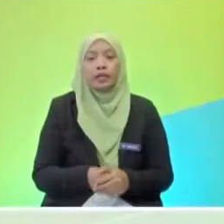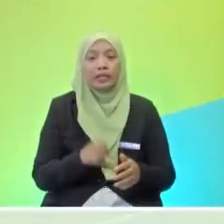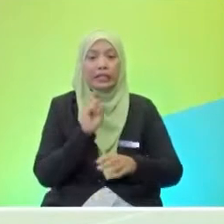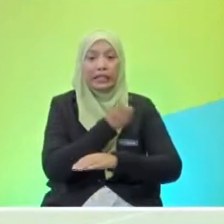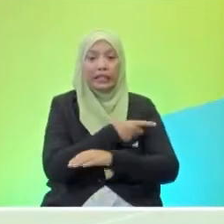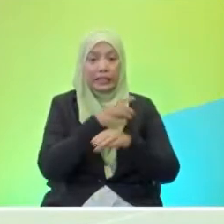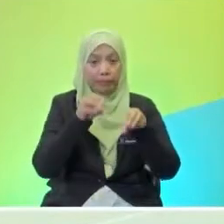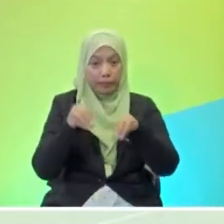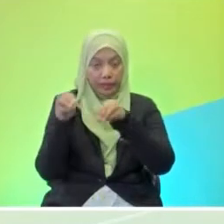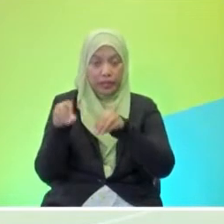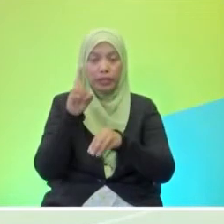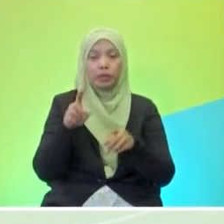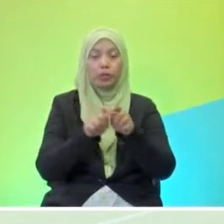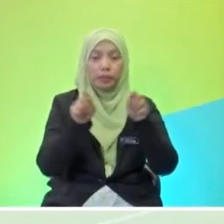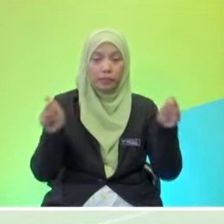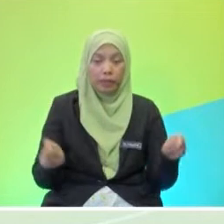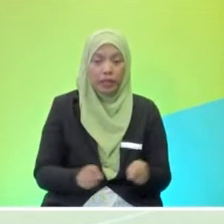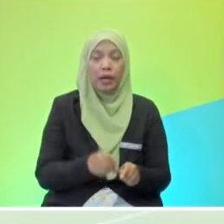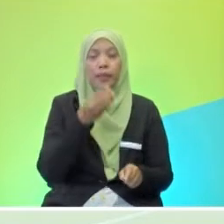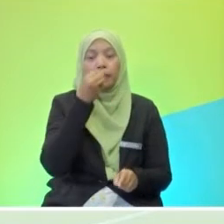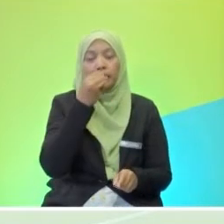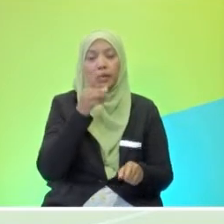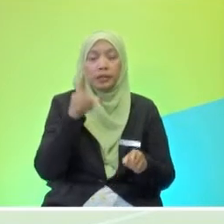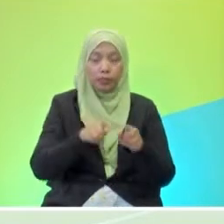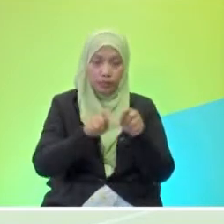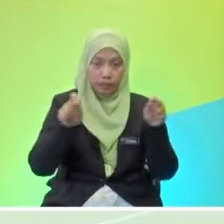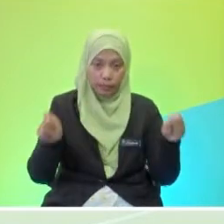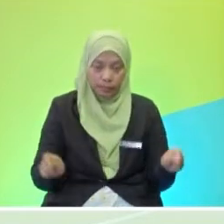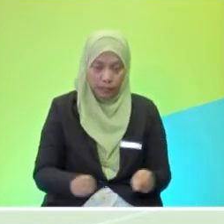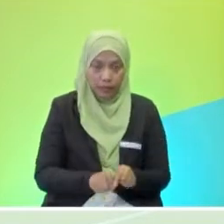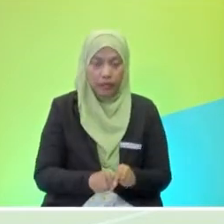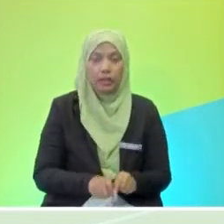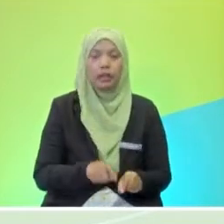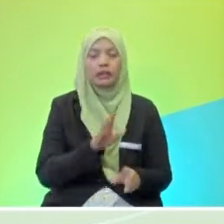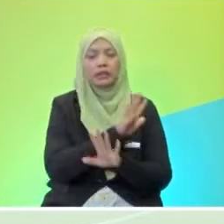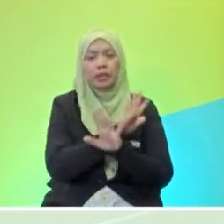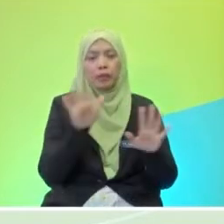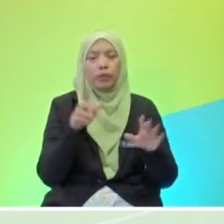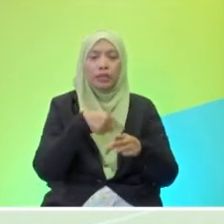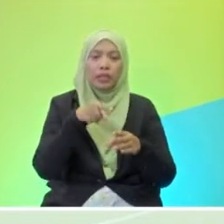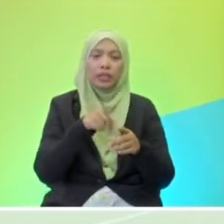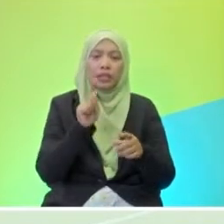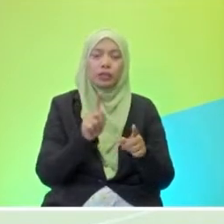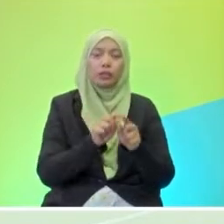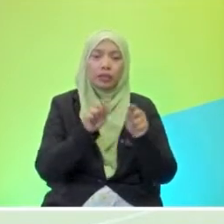tempat sisa makanan satu tempat sisa yang tidak boleh di kita satu tempat oke kalau kita nak bagi lampu kita